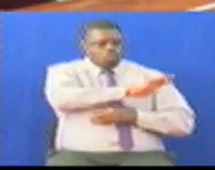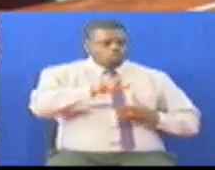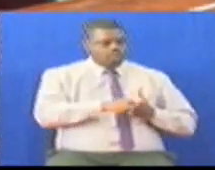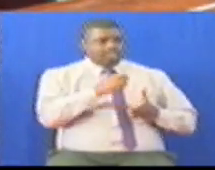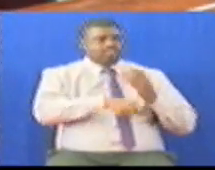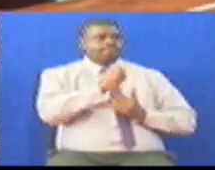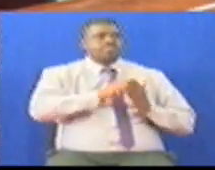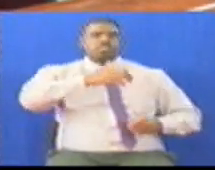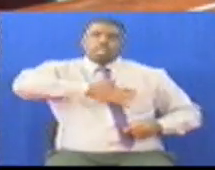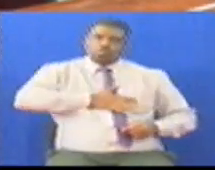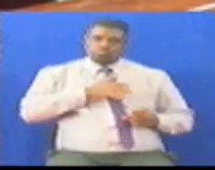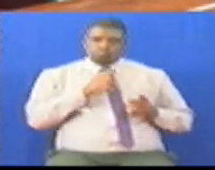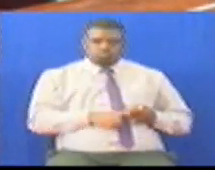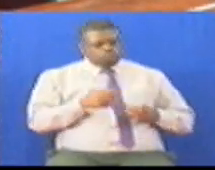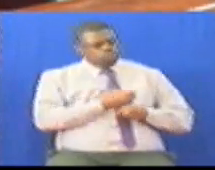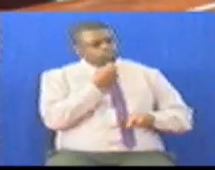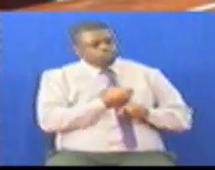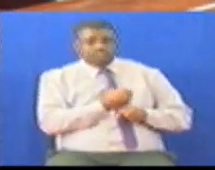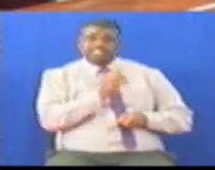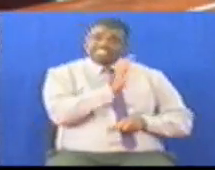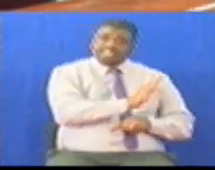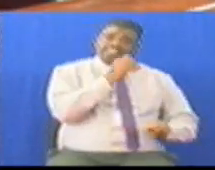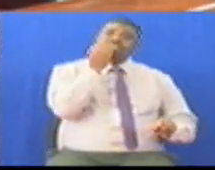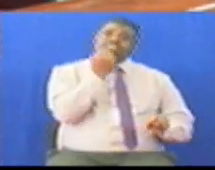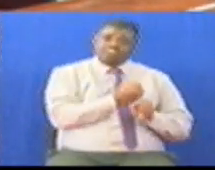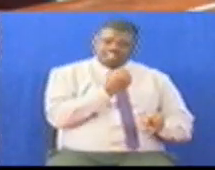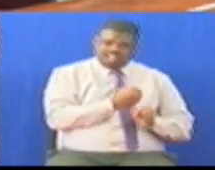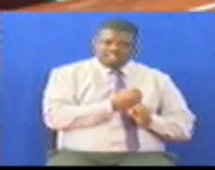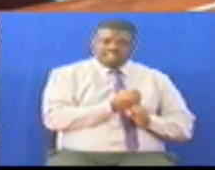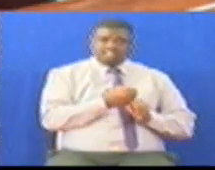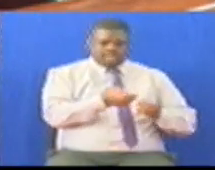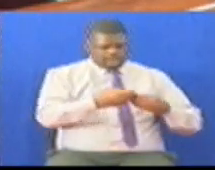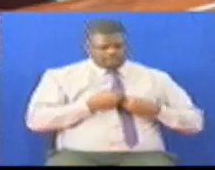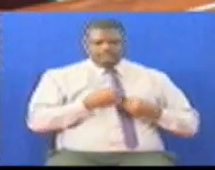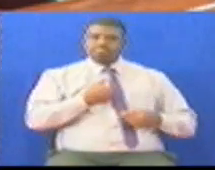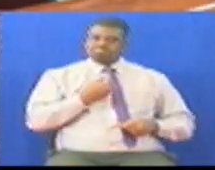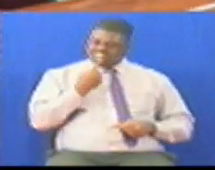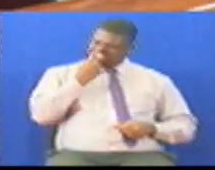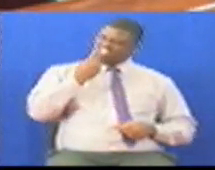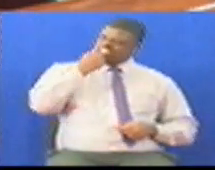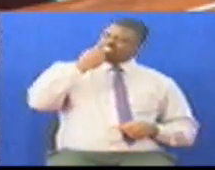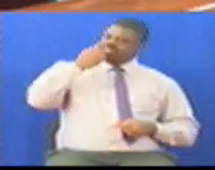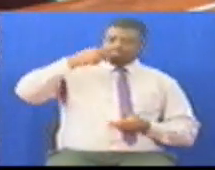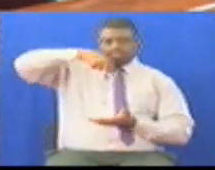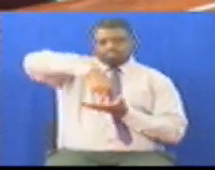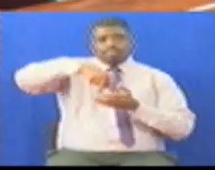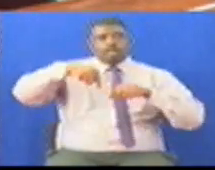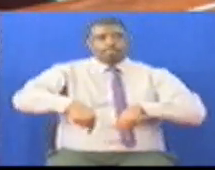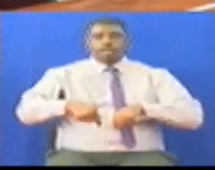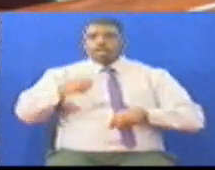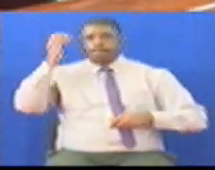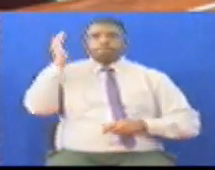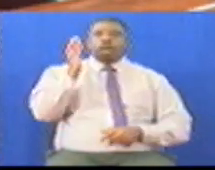yangu ambao shughuli zao walizozifanya zinanipa mimi kiburi ya kusimama hapa kusoma